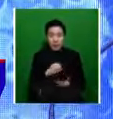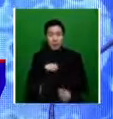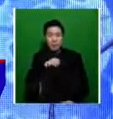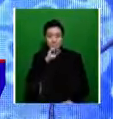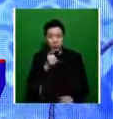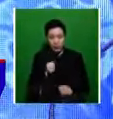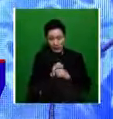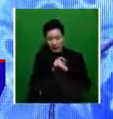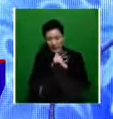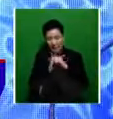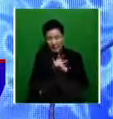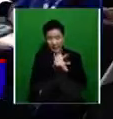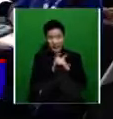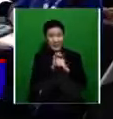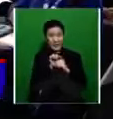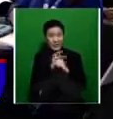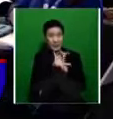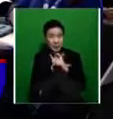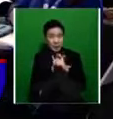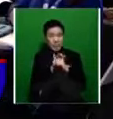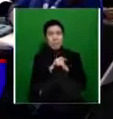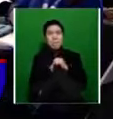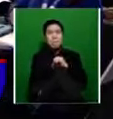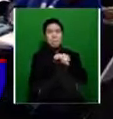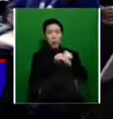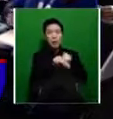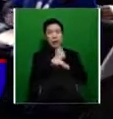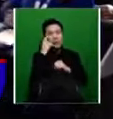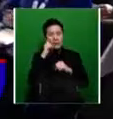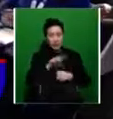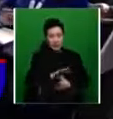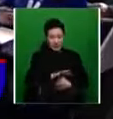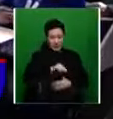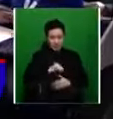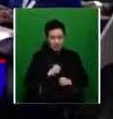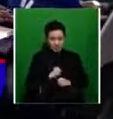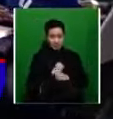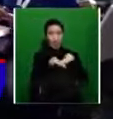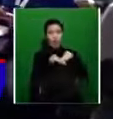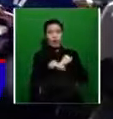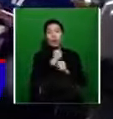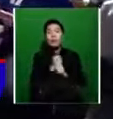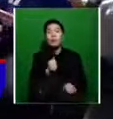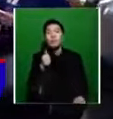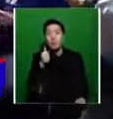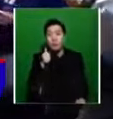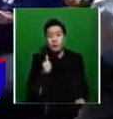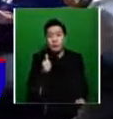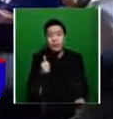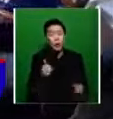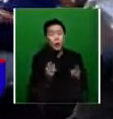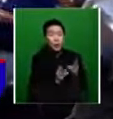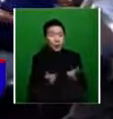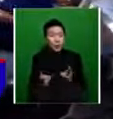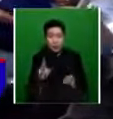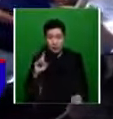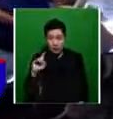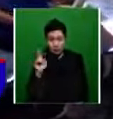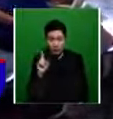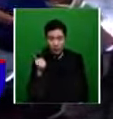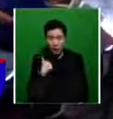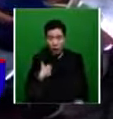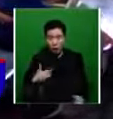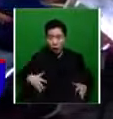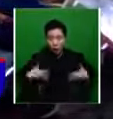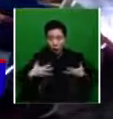ควิด-19 เนี่ยเราสามารถที่จะป้องกันไม่ให้เป็นได้นะครับอย่างที่เราทราบกันอยู่นะครับคือช่วงนี้ก็คือกิน